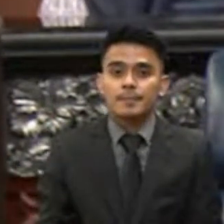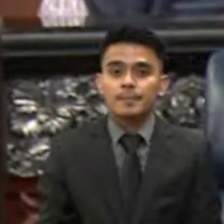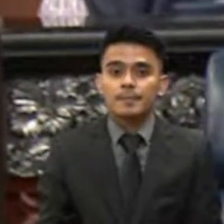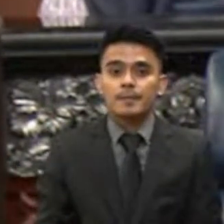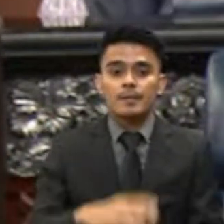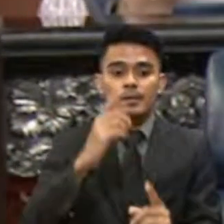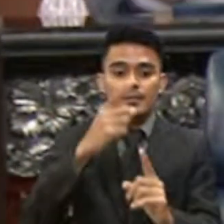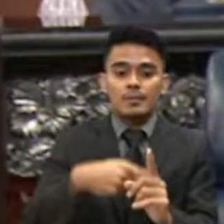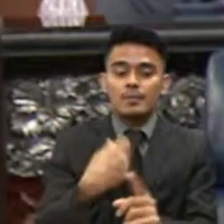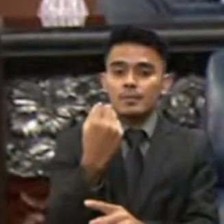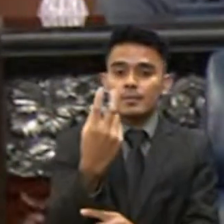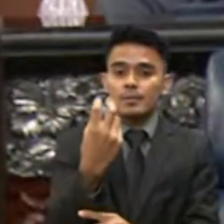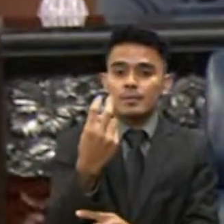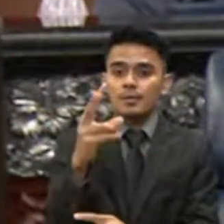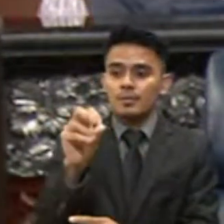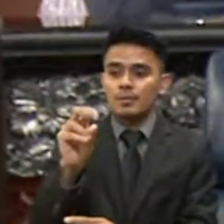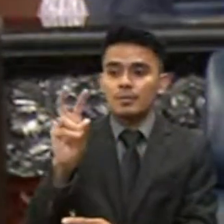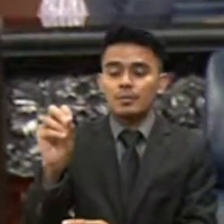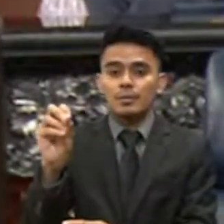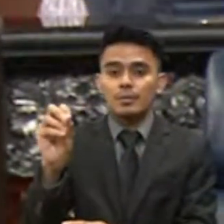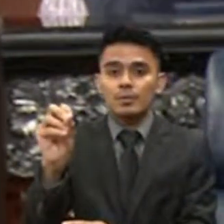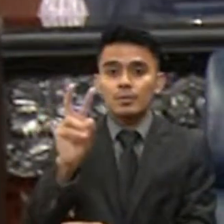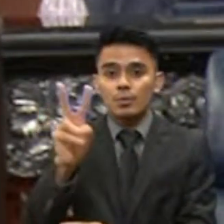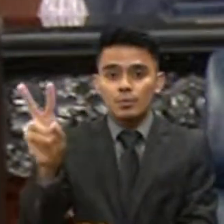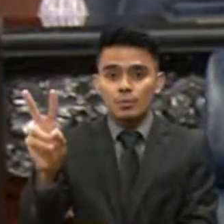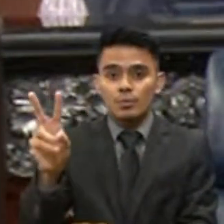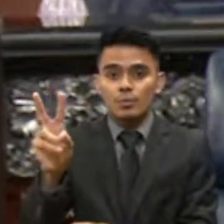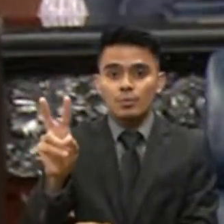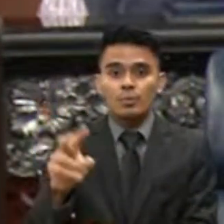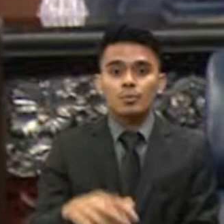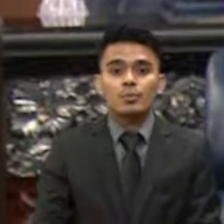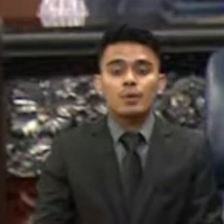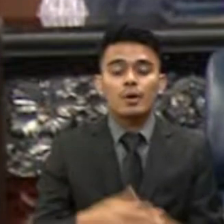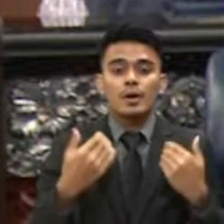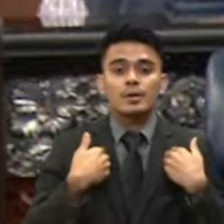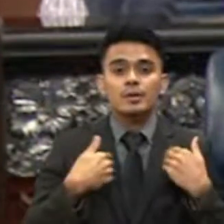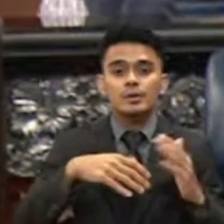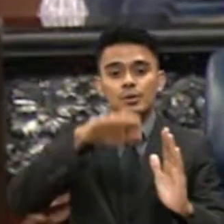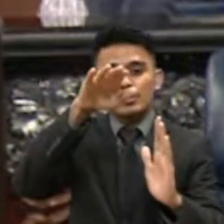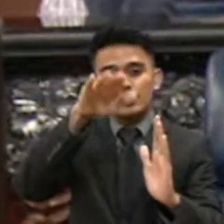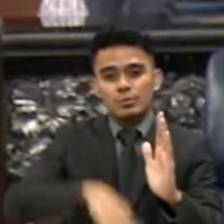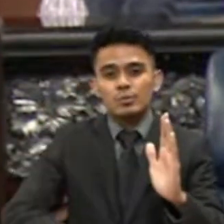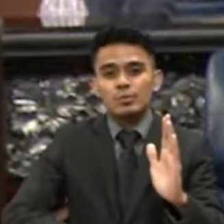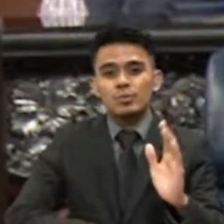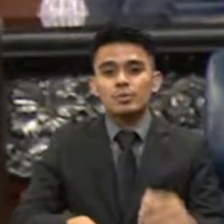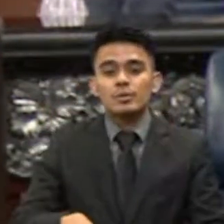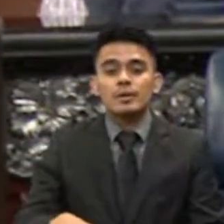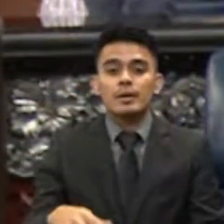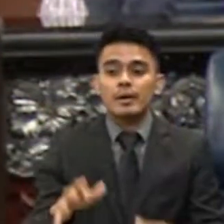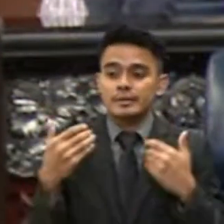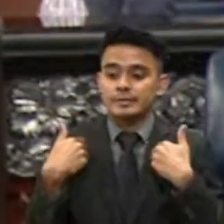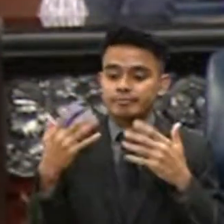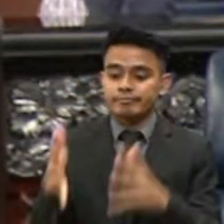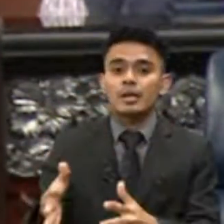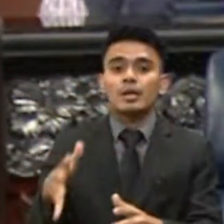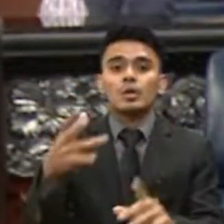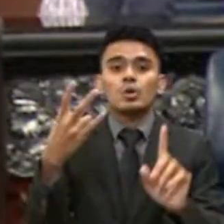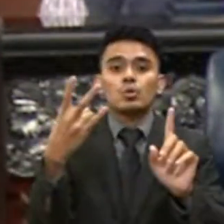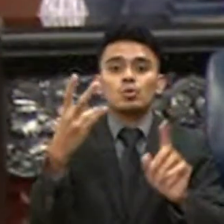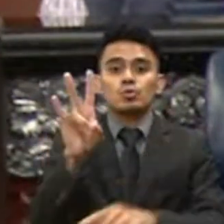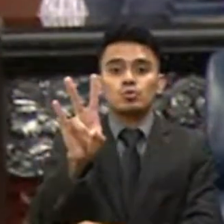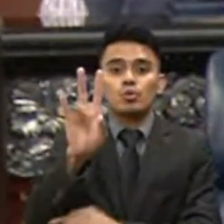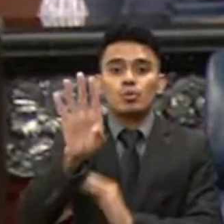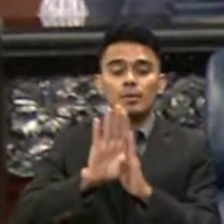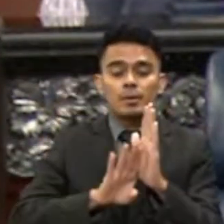Desember 2022 13 billion turun 4600 tinggal 7 billion ini yang ke ini